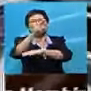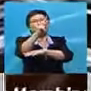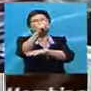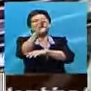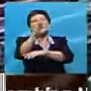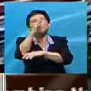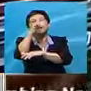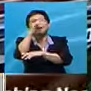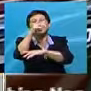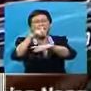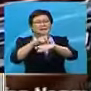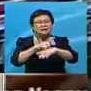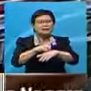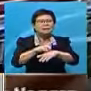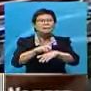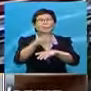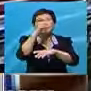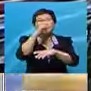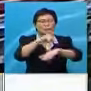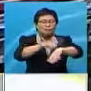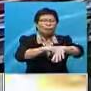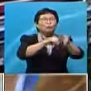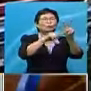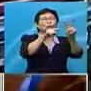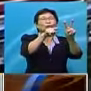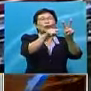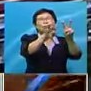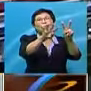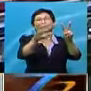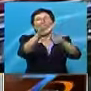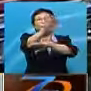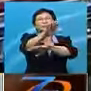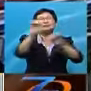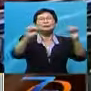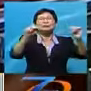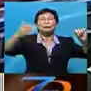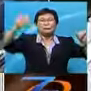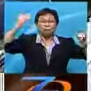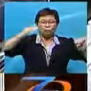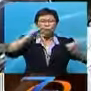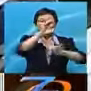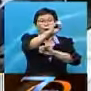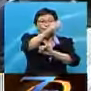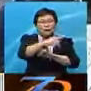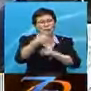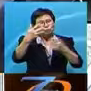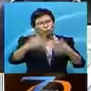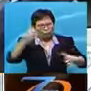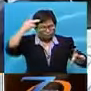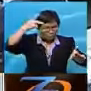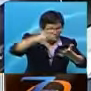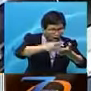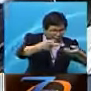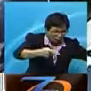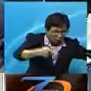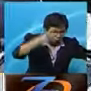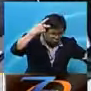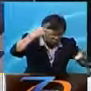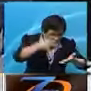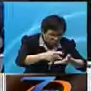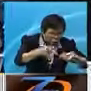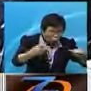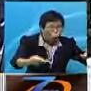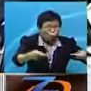Melaka di Jalan Hang Tuah kira-kira 2.45 petang Selasa lalu. Operasi berjaya mengesan kenderaan berkenaan